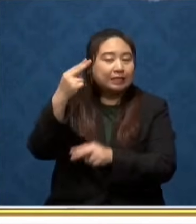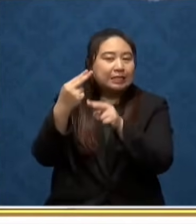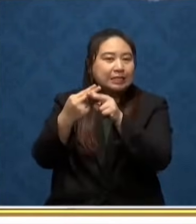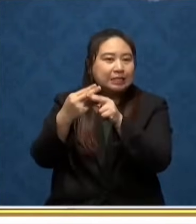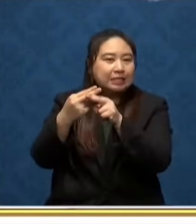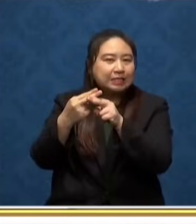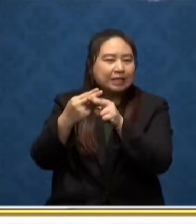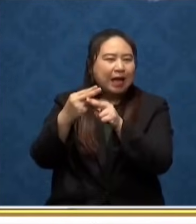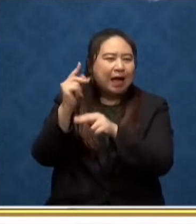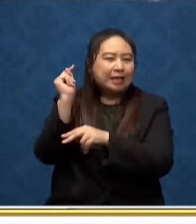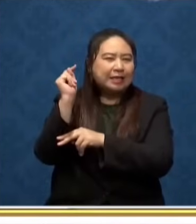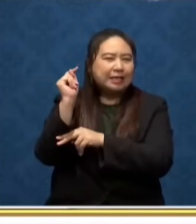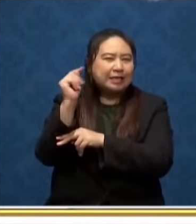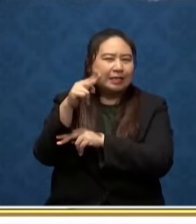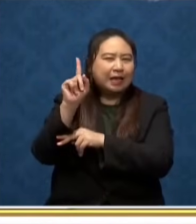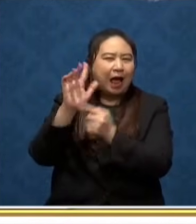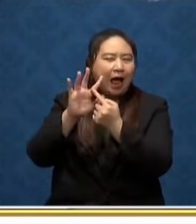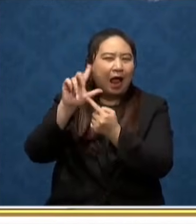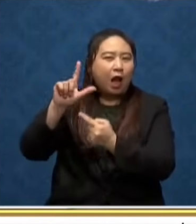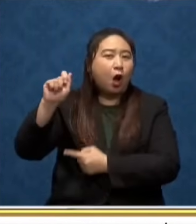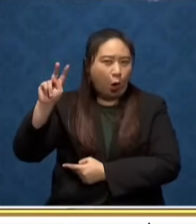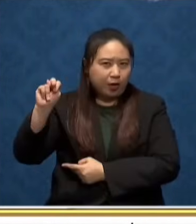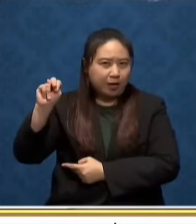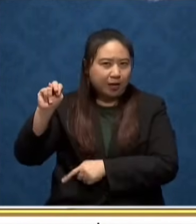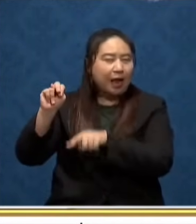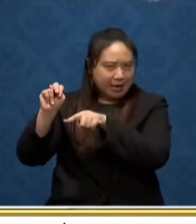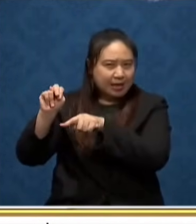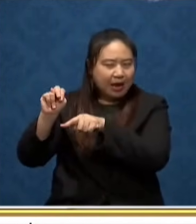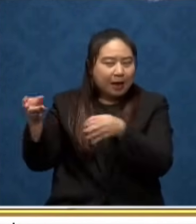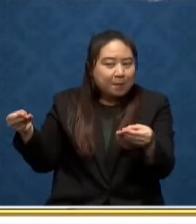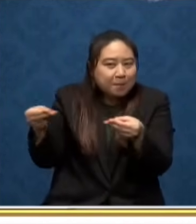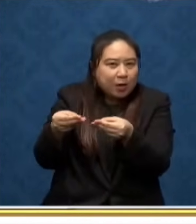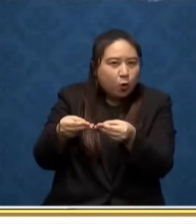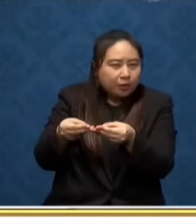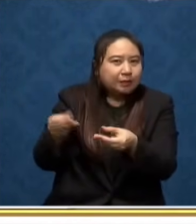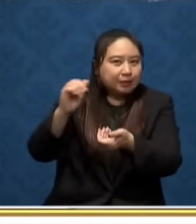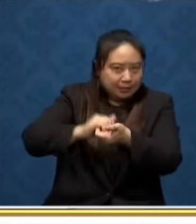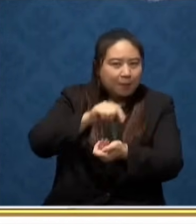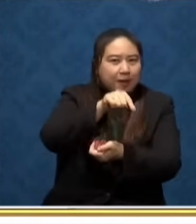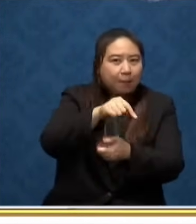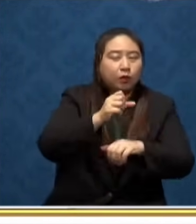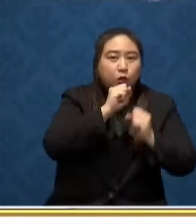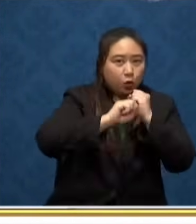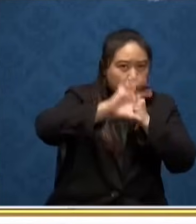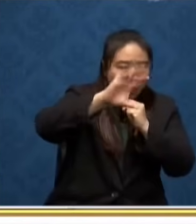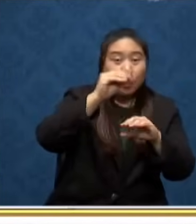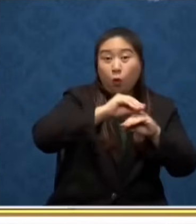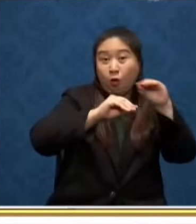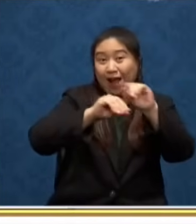นะคะมีผลประโยชน์ทับซ้อนกับบอร์ดกสทช.และรับโครงการต่างๆจากกส